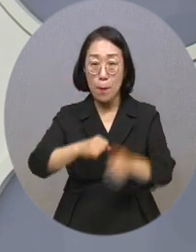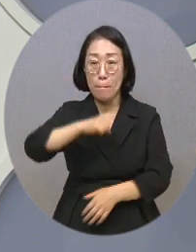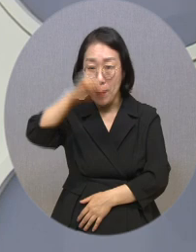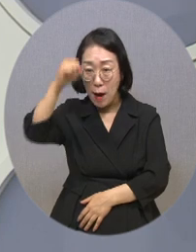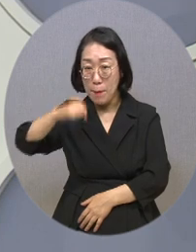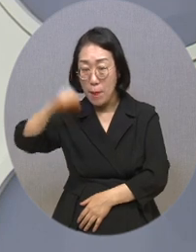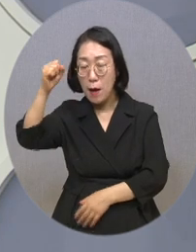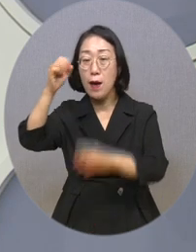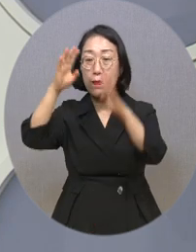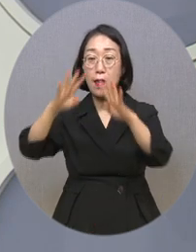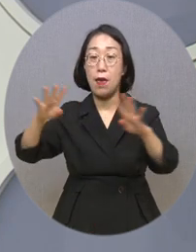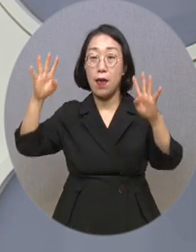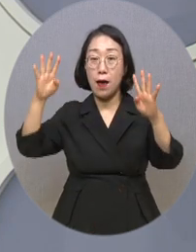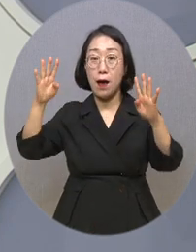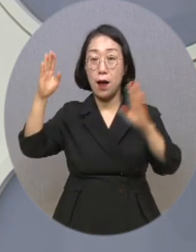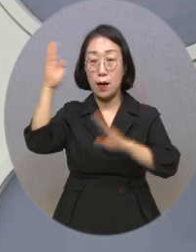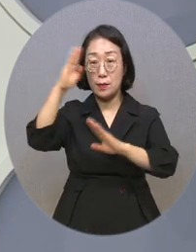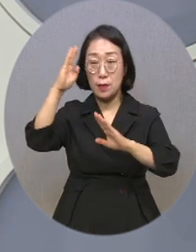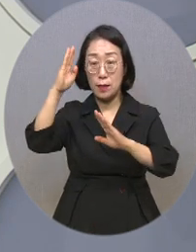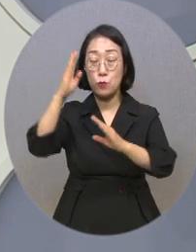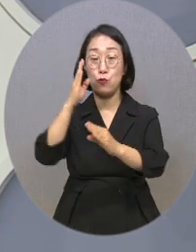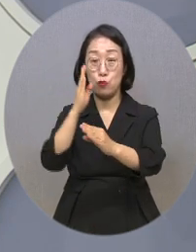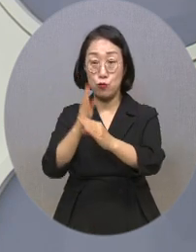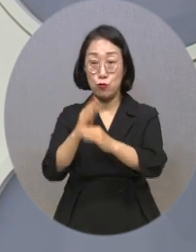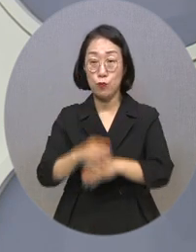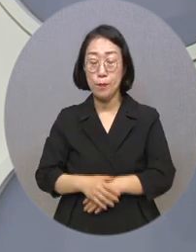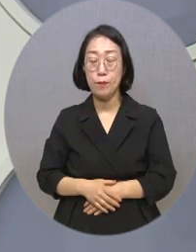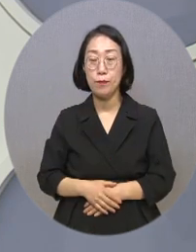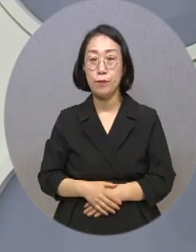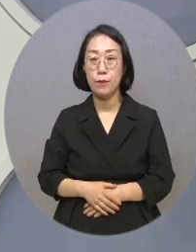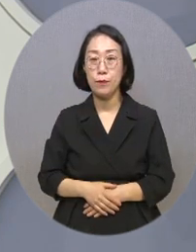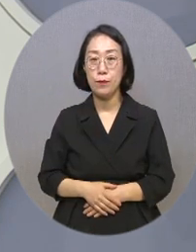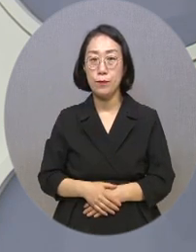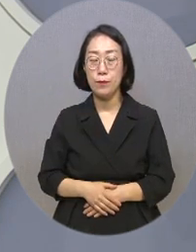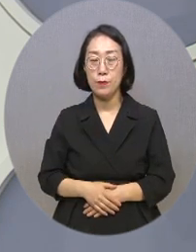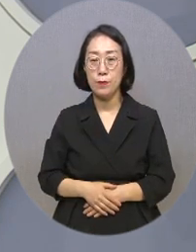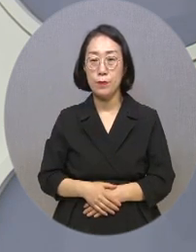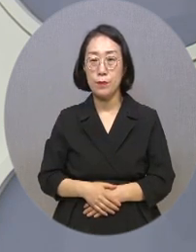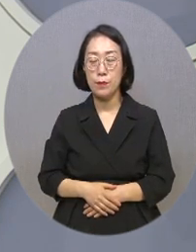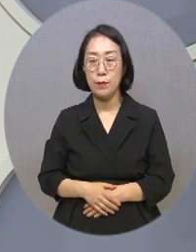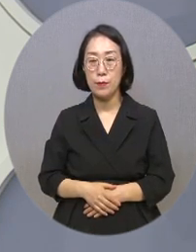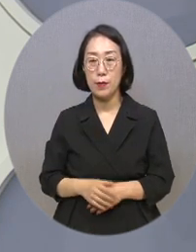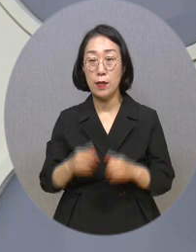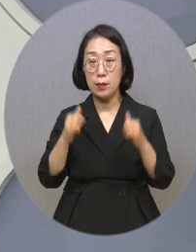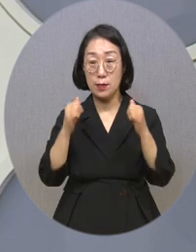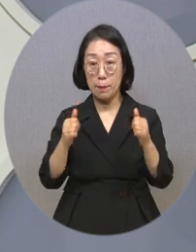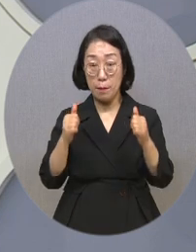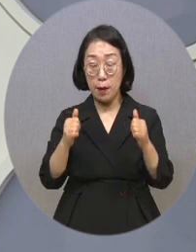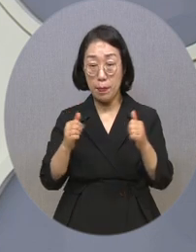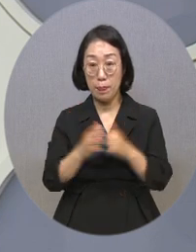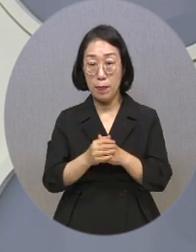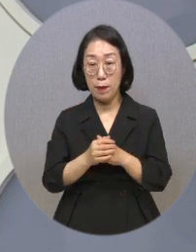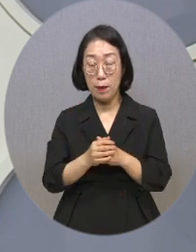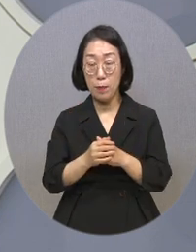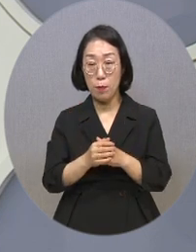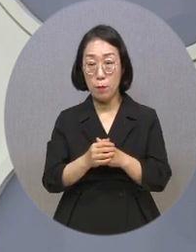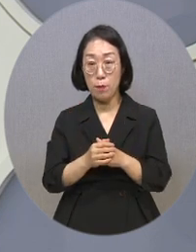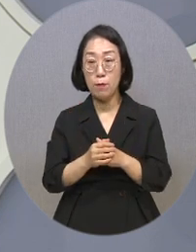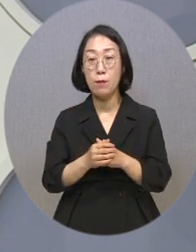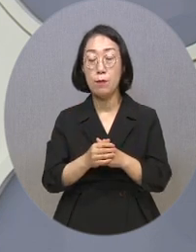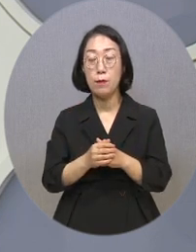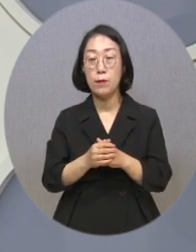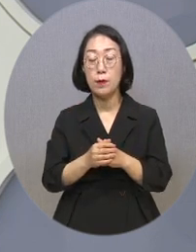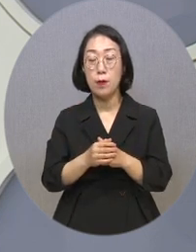그 대학에 다니면서 되게 재학 중에 사법시험을 되려고 노력을 좀 했는데 그게